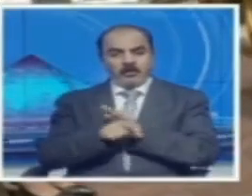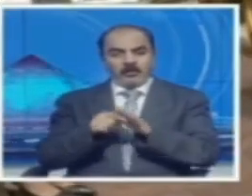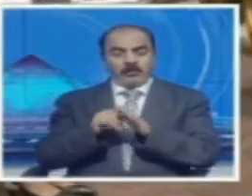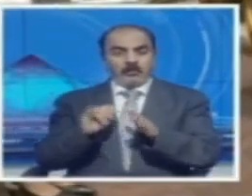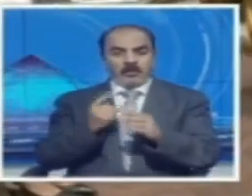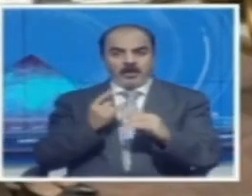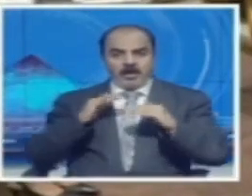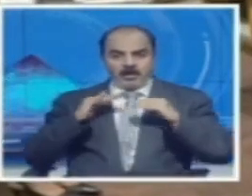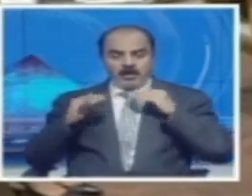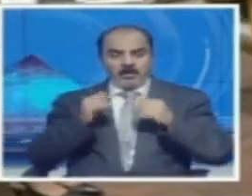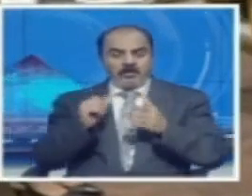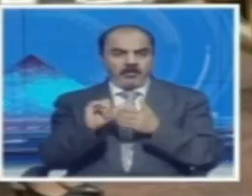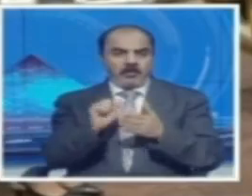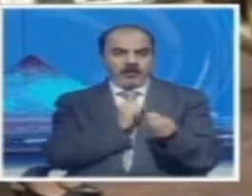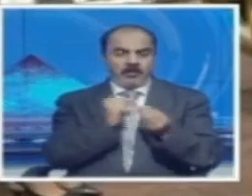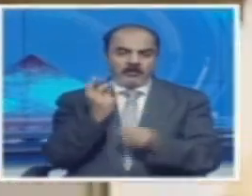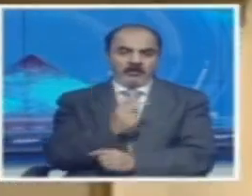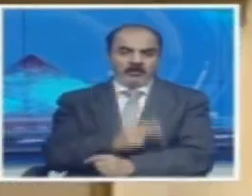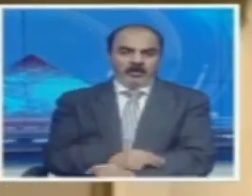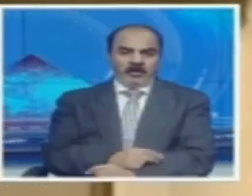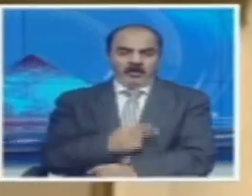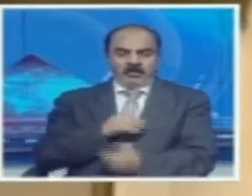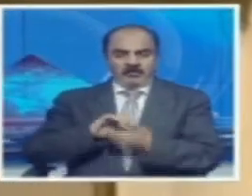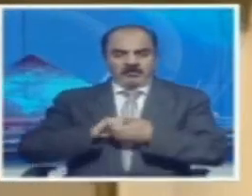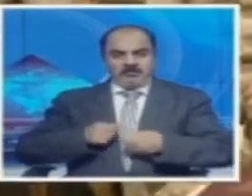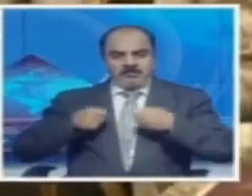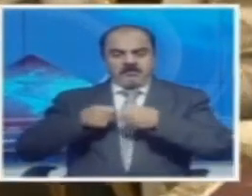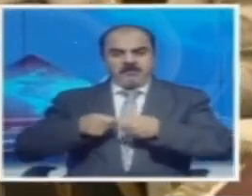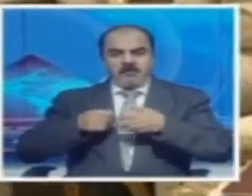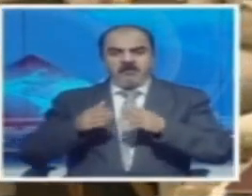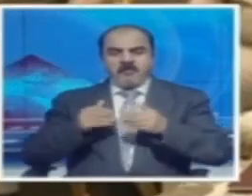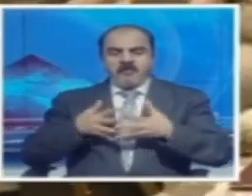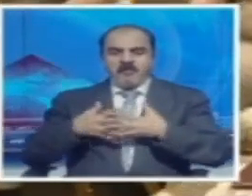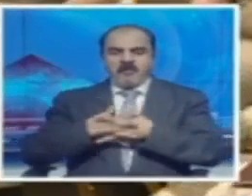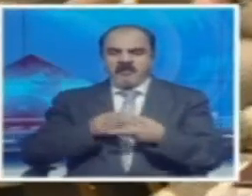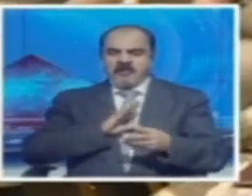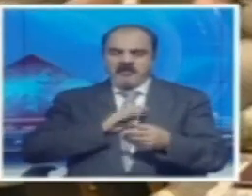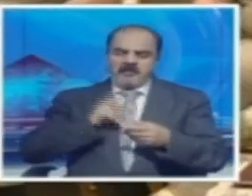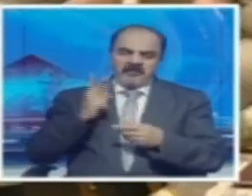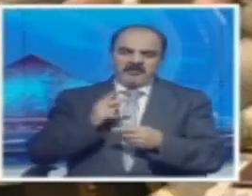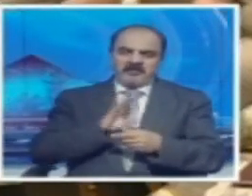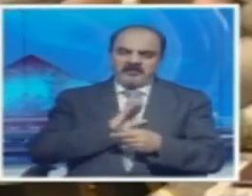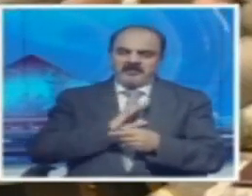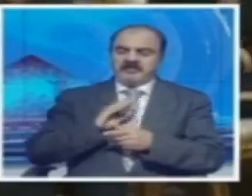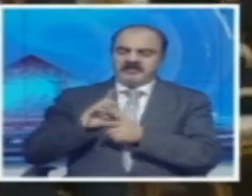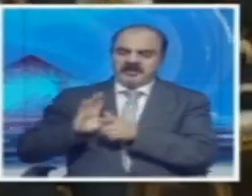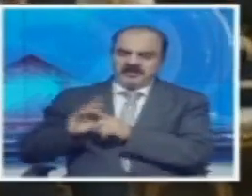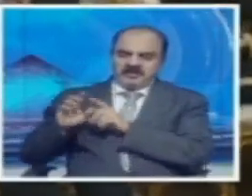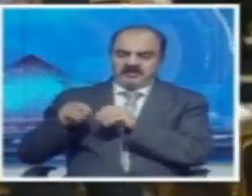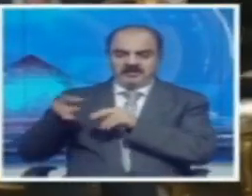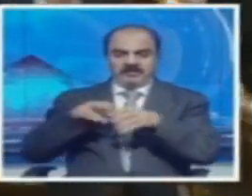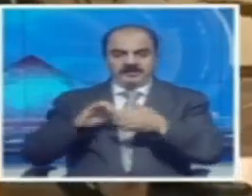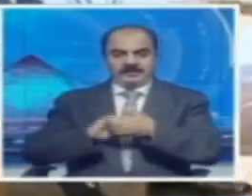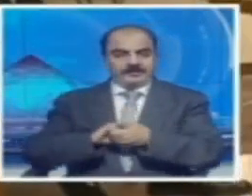الأمن الإقليمي ذات الاهتمام المشترك وسبل تعميق علاقات التعاون العسكري بين القوات المسلحة لكلا